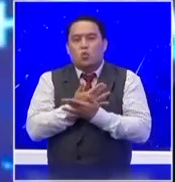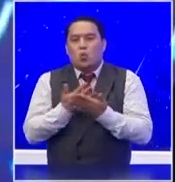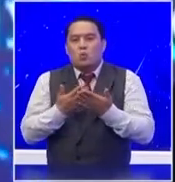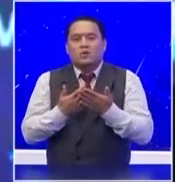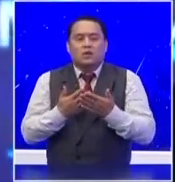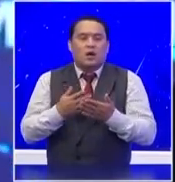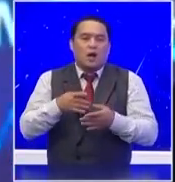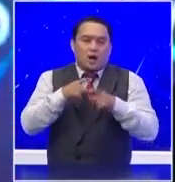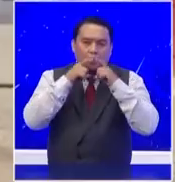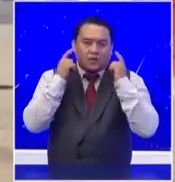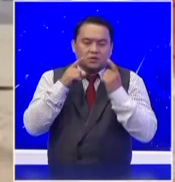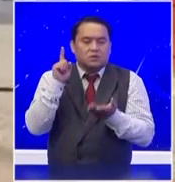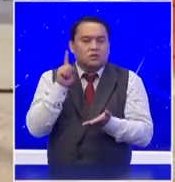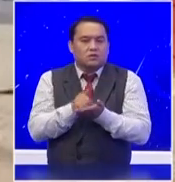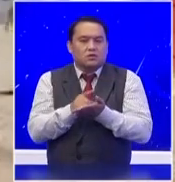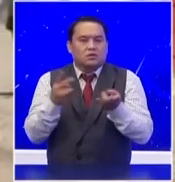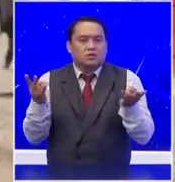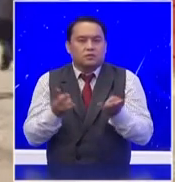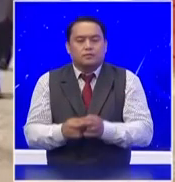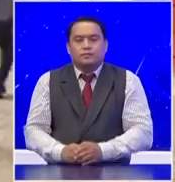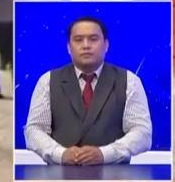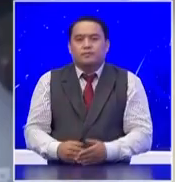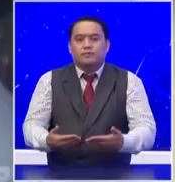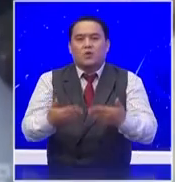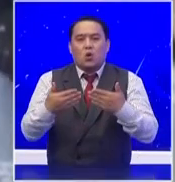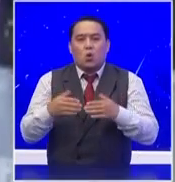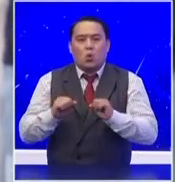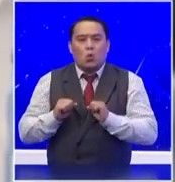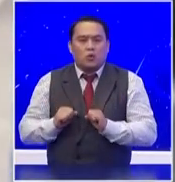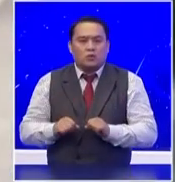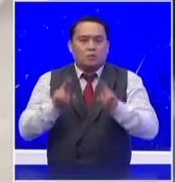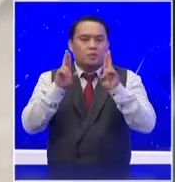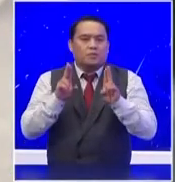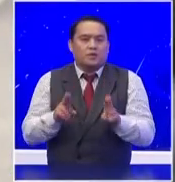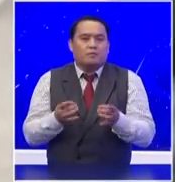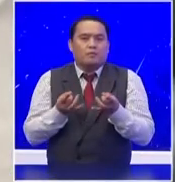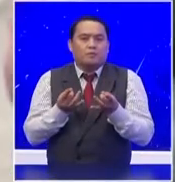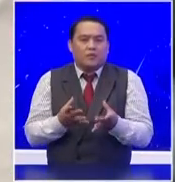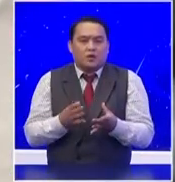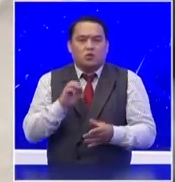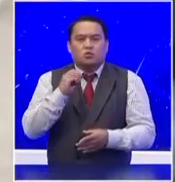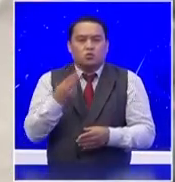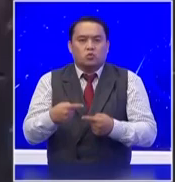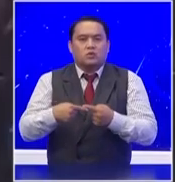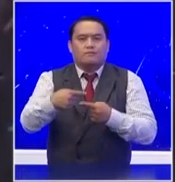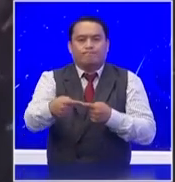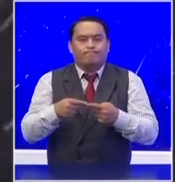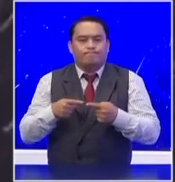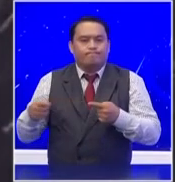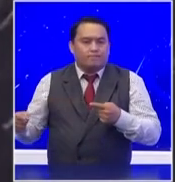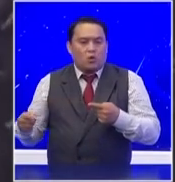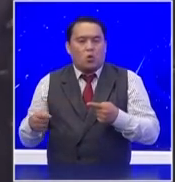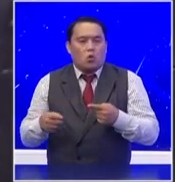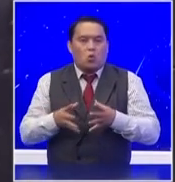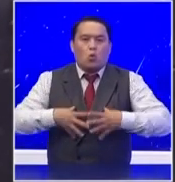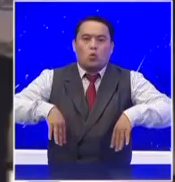маска киюдің пайдасы көп. Коронавирустан қорғану қарапайым ережелерден басталады. Мысалы, әлеуметтік арақашықтық сақтау. Бірақ